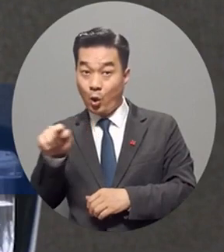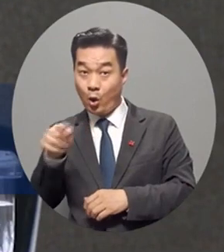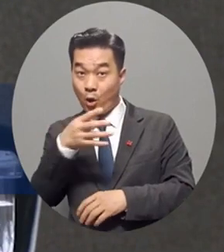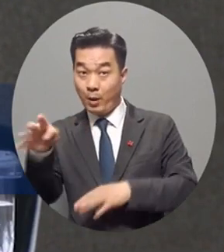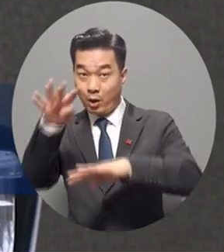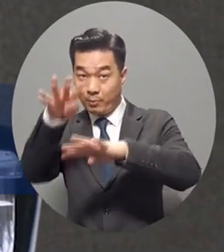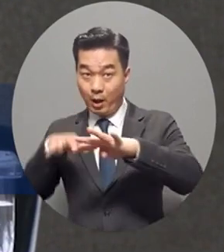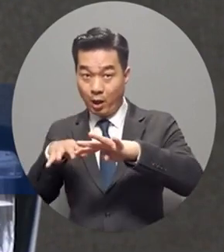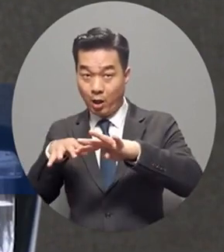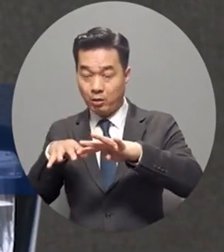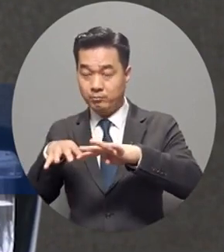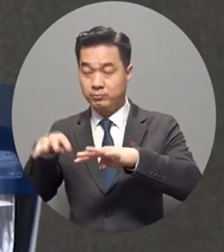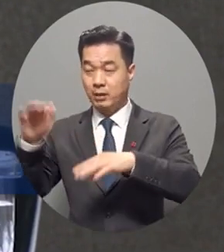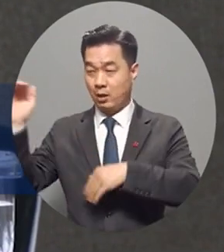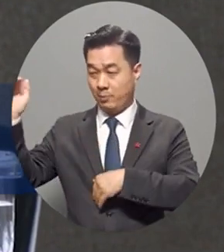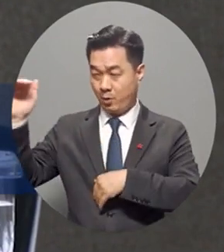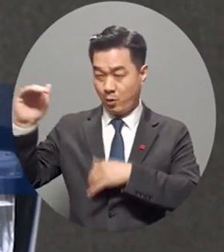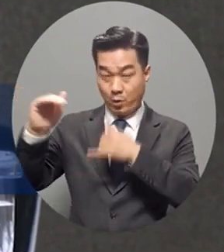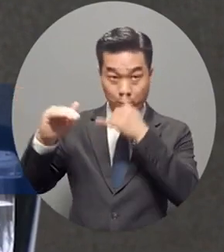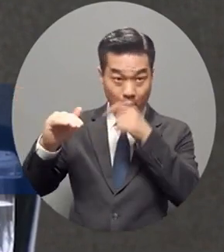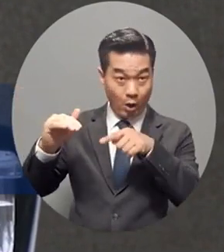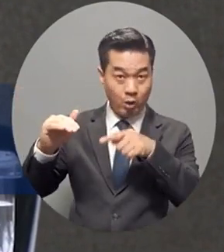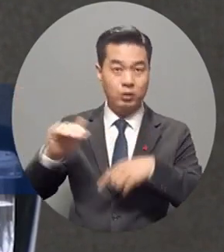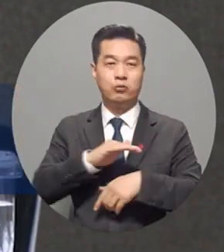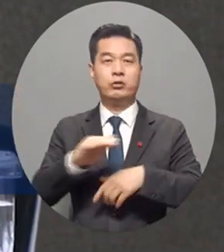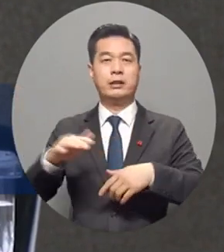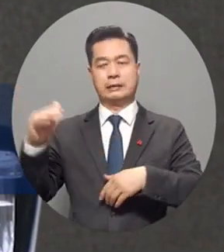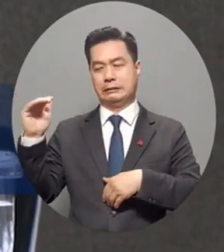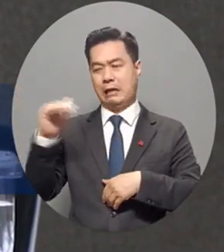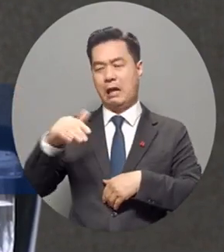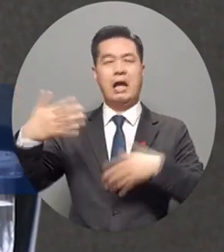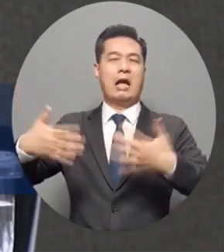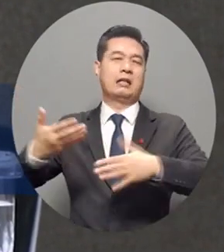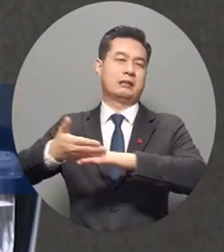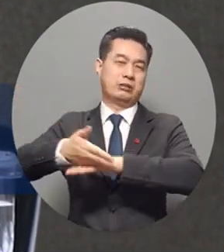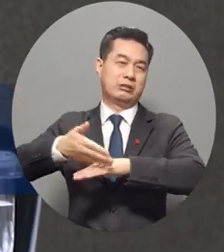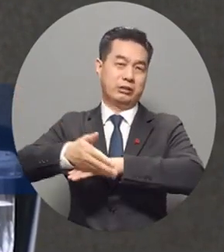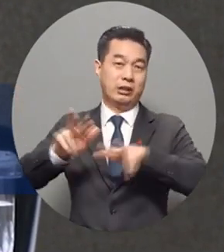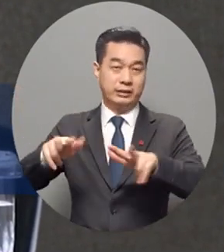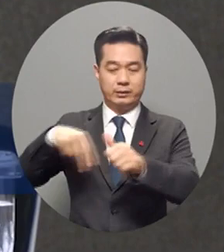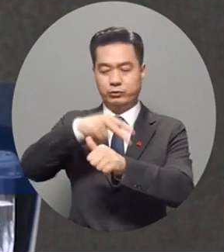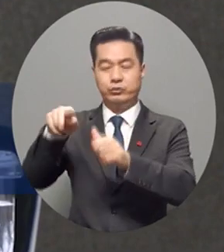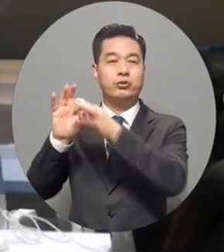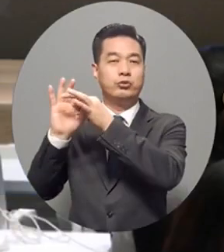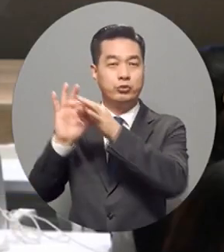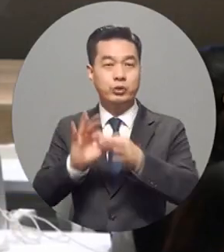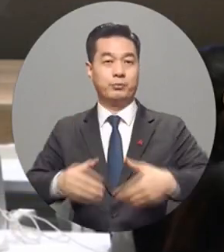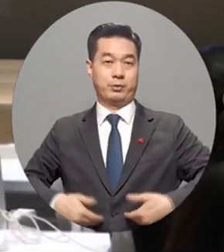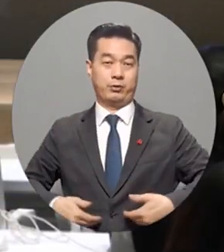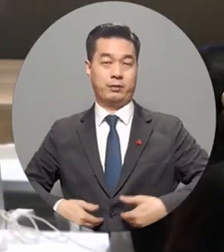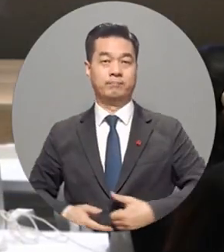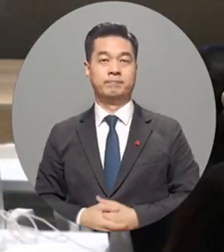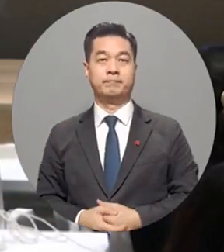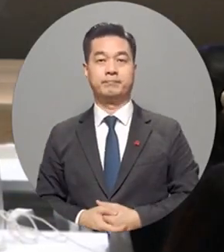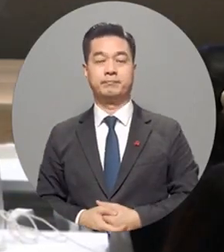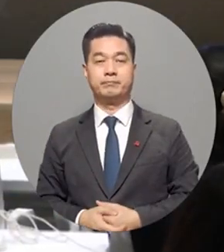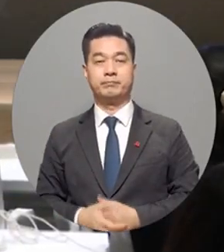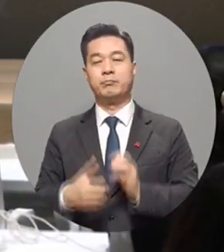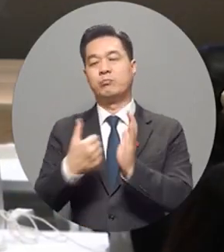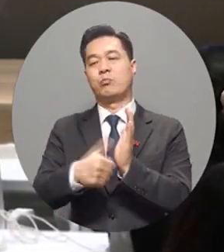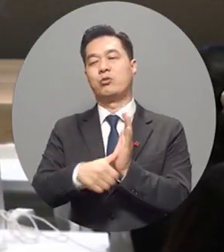앞으로 떨어지는 속도가 더딜 것이기 때문에 지금 우리는 지금 수준을 유지하는 과정. 물가